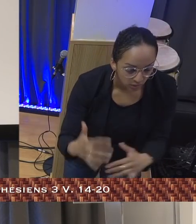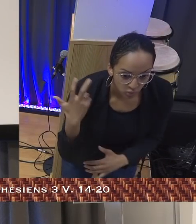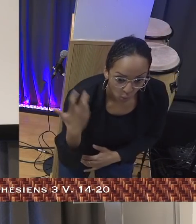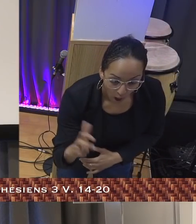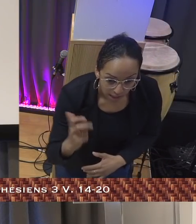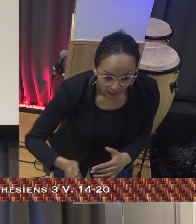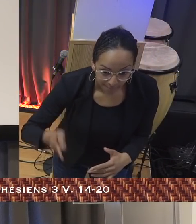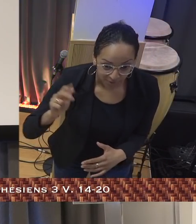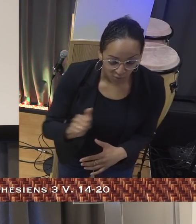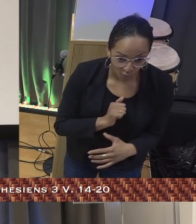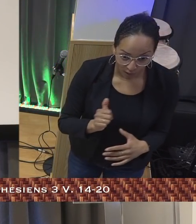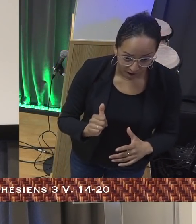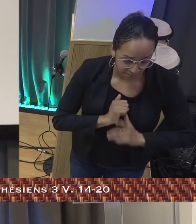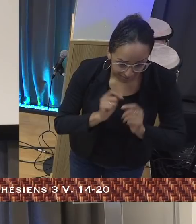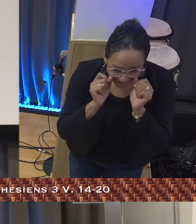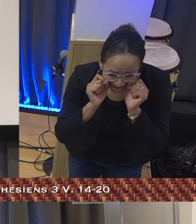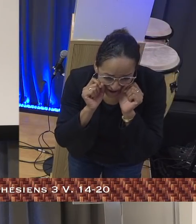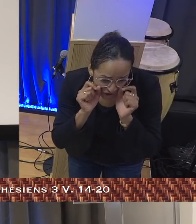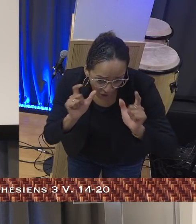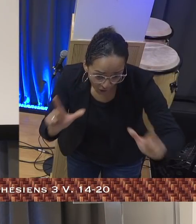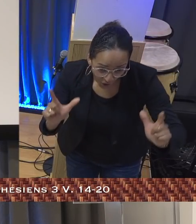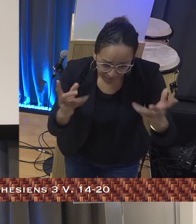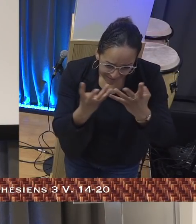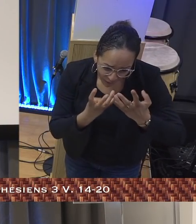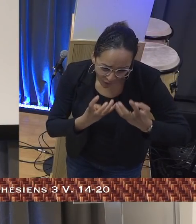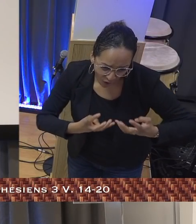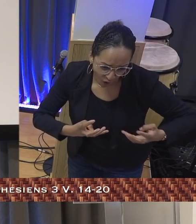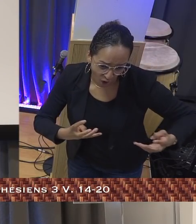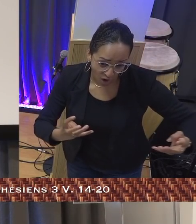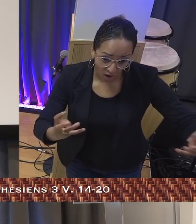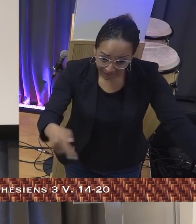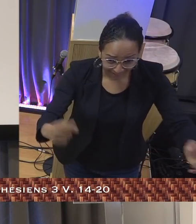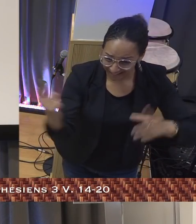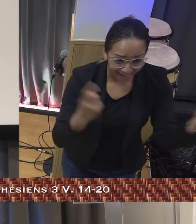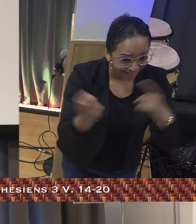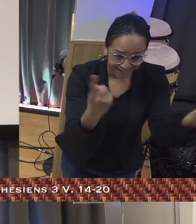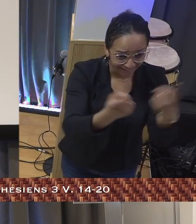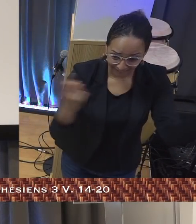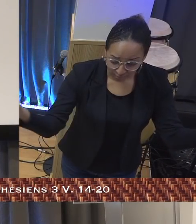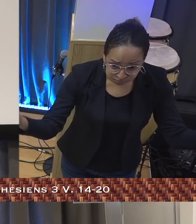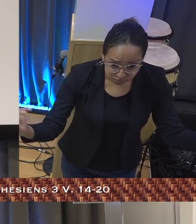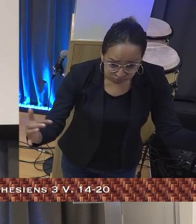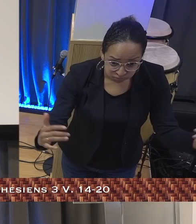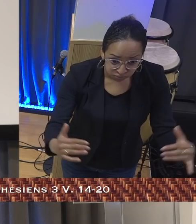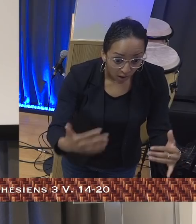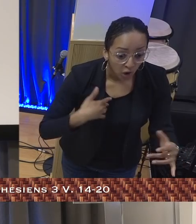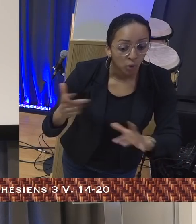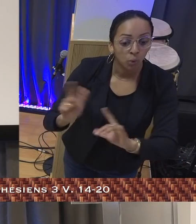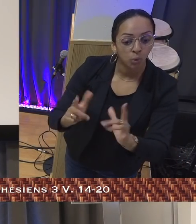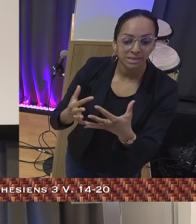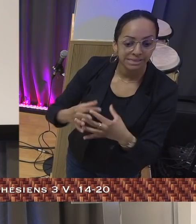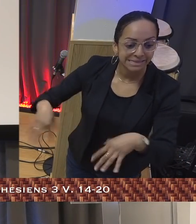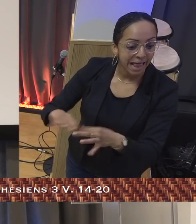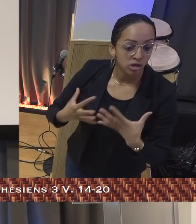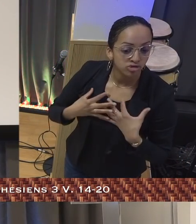C'était impressionnant. Les gens sont venus réellement de partout. De partout. On a loué une salle neutre, c'était une salle